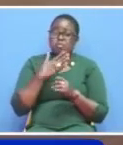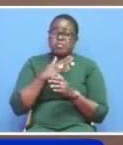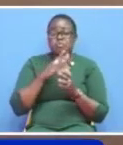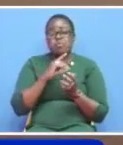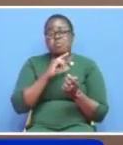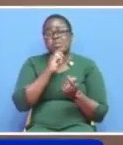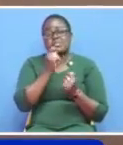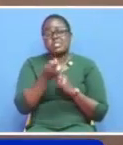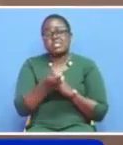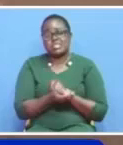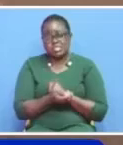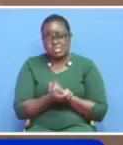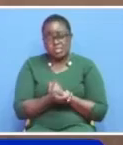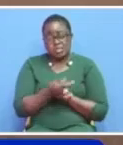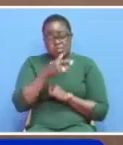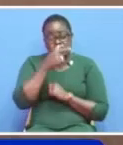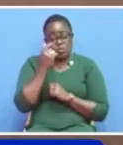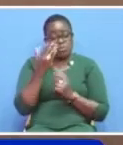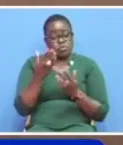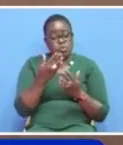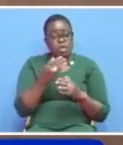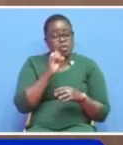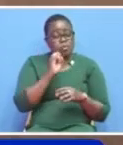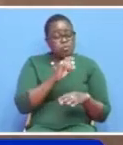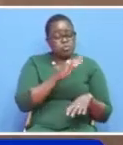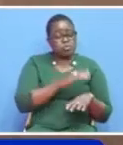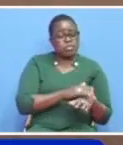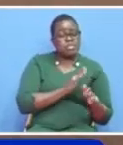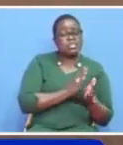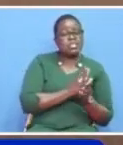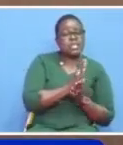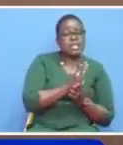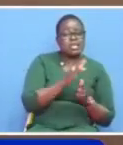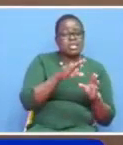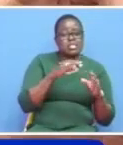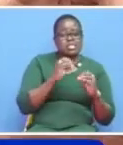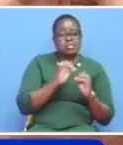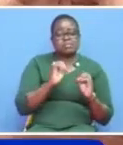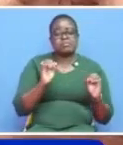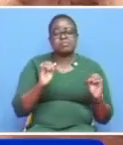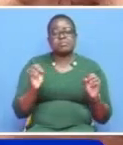kie ni kuidhavalo kuona tave haki nde umekwata.